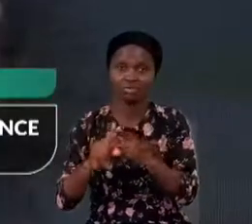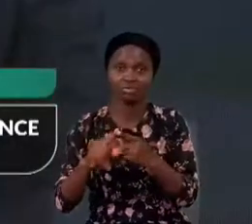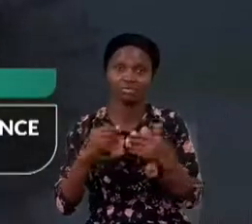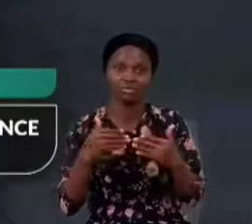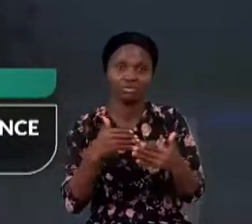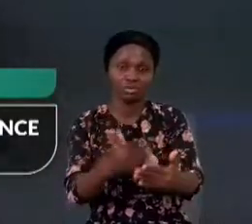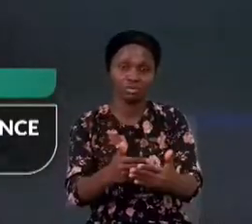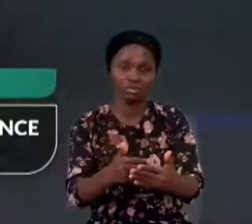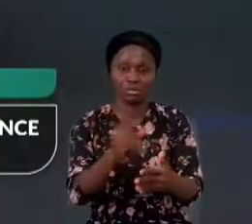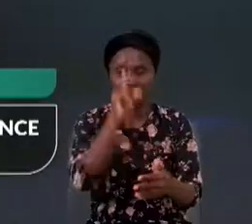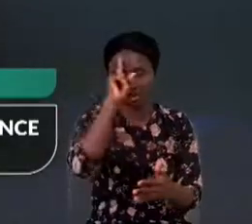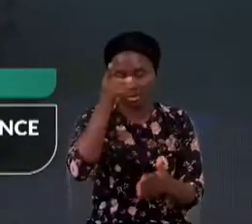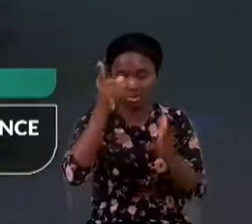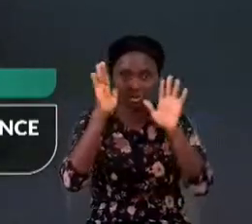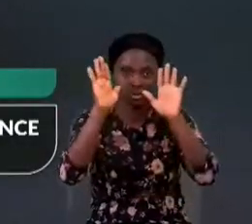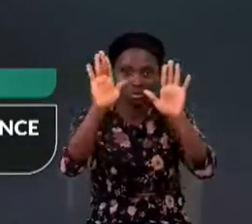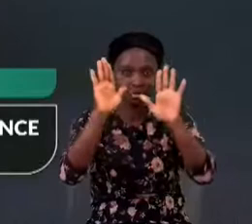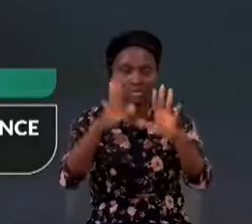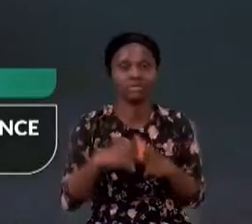Psaume 102,